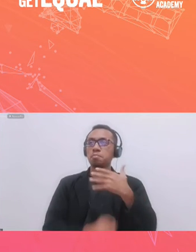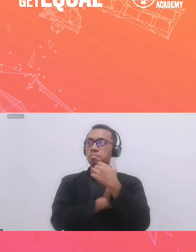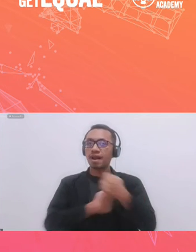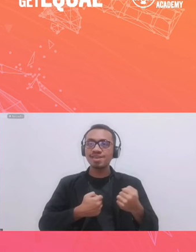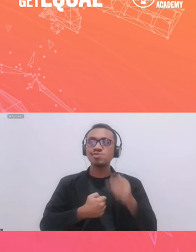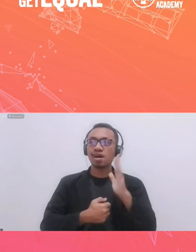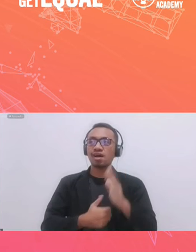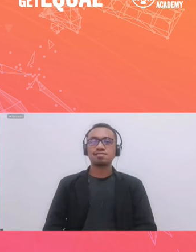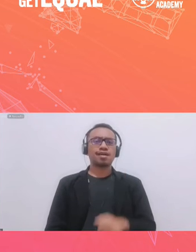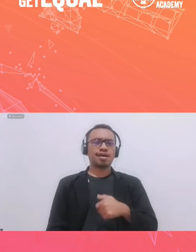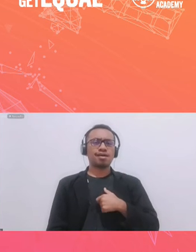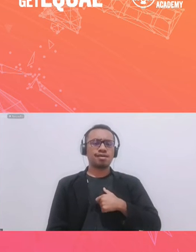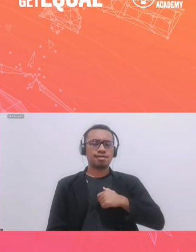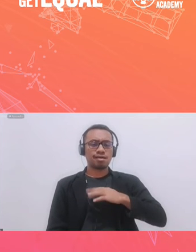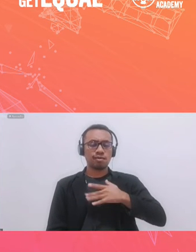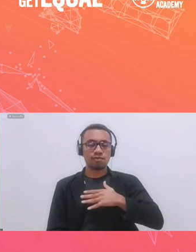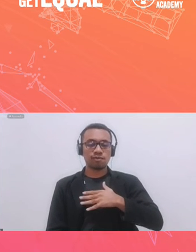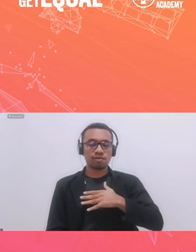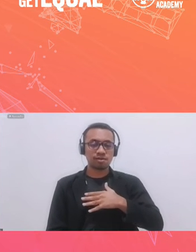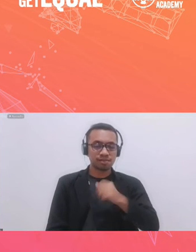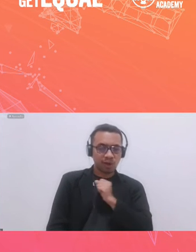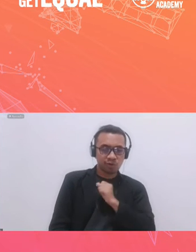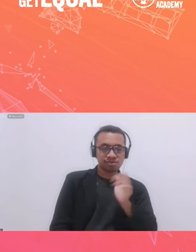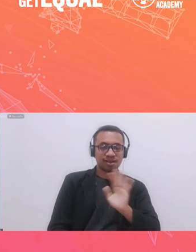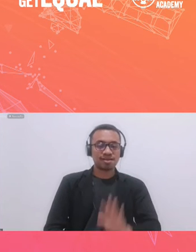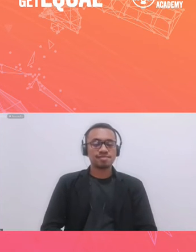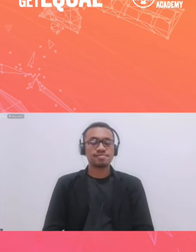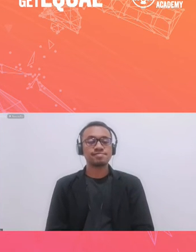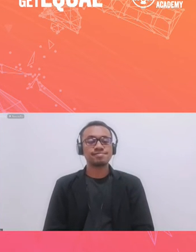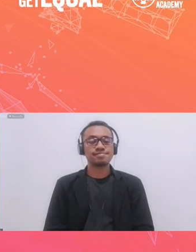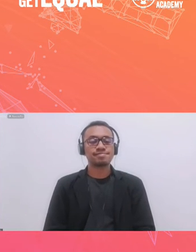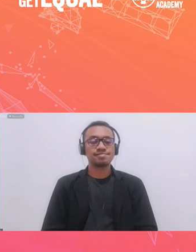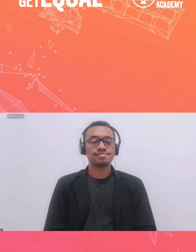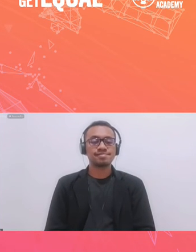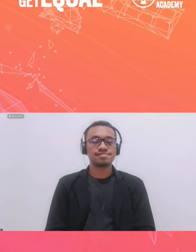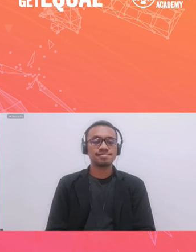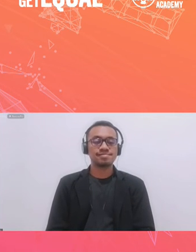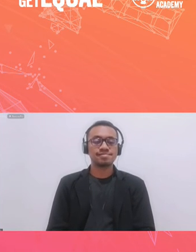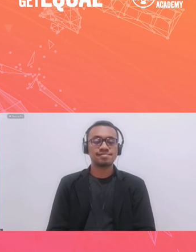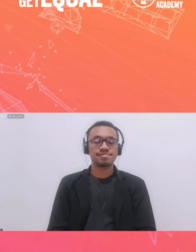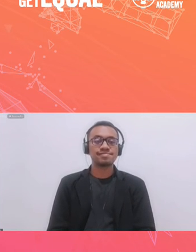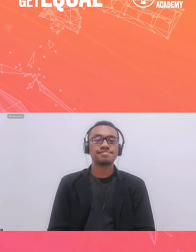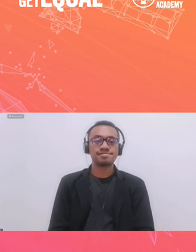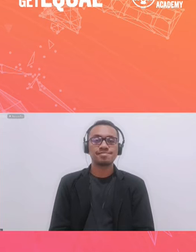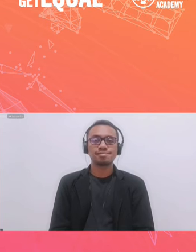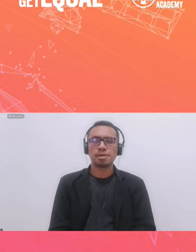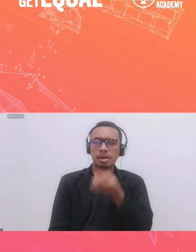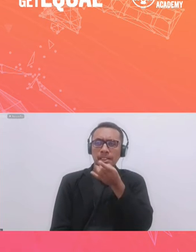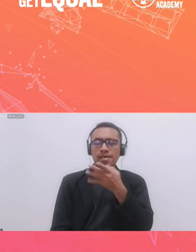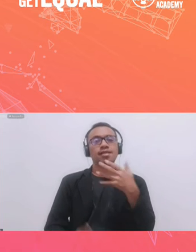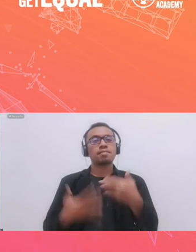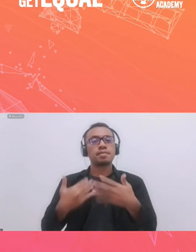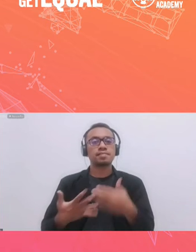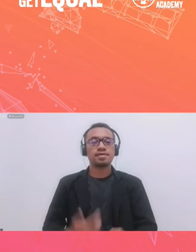Jangan ada ragu. Ngeritik juga nggak apa-apa, mengkritik. Mengkritik juga nggak apa-apa tadi. Apa-apa.